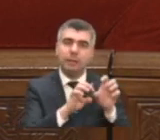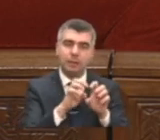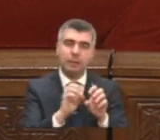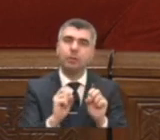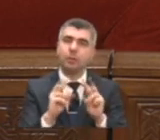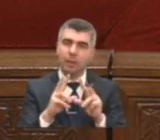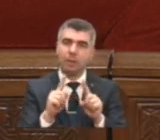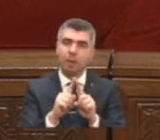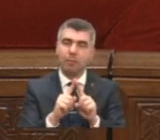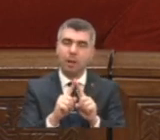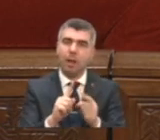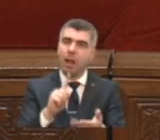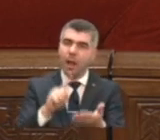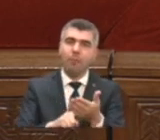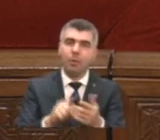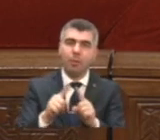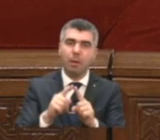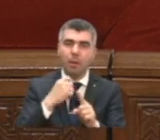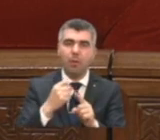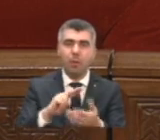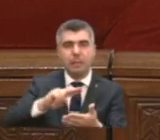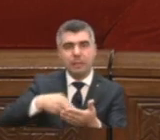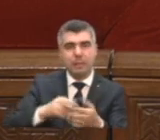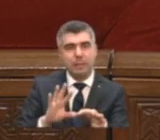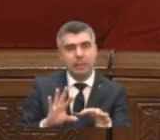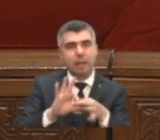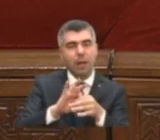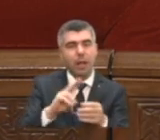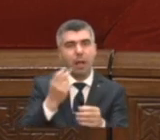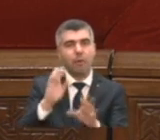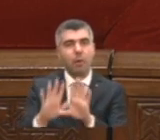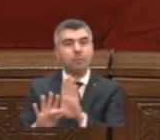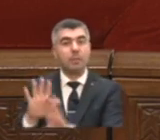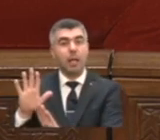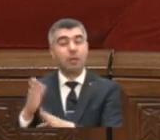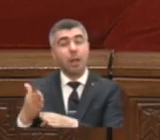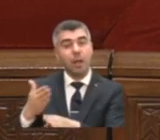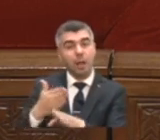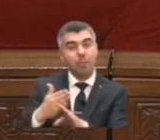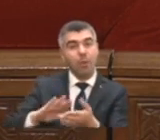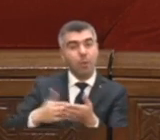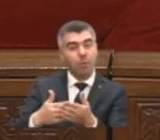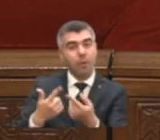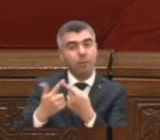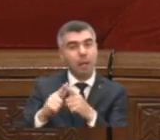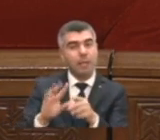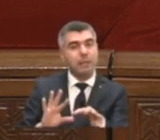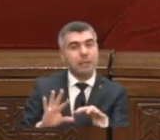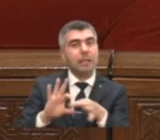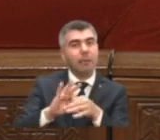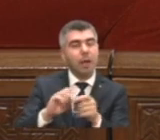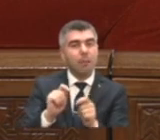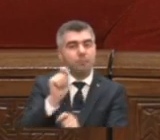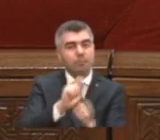فيها اشكال. الاتفاقيه الاخيره ديال 2015، تتعرف بان قبل من 2015 كانت كذلك واحد الاتفاقيه وتنجز واحد